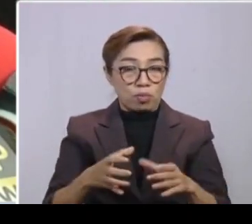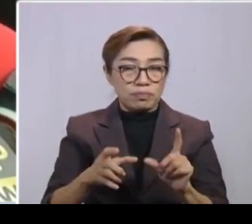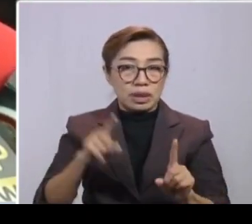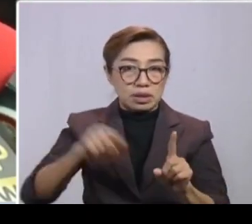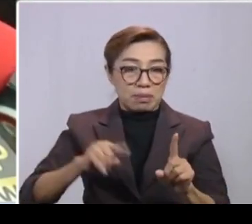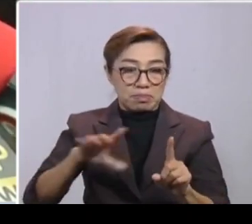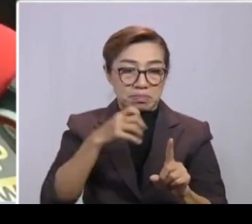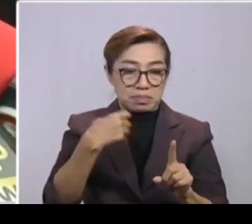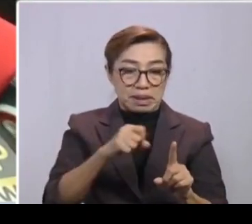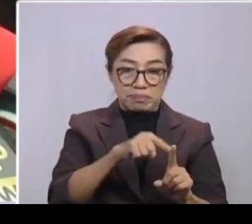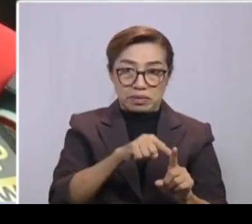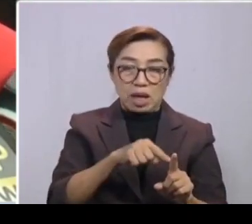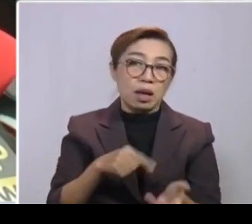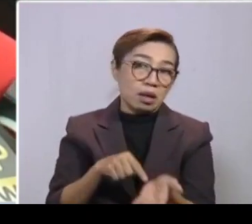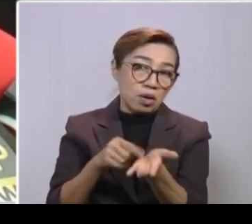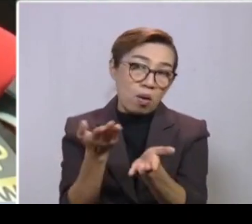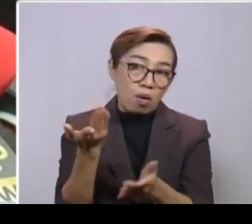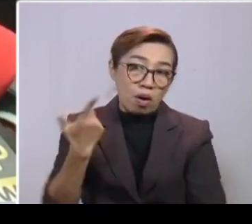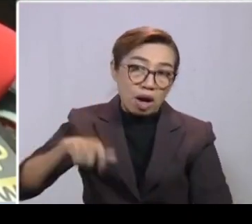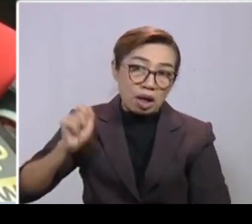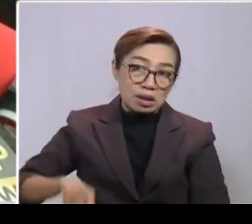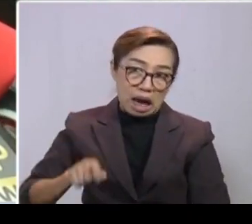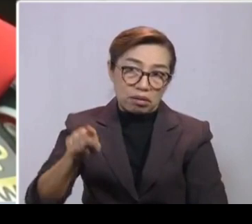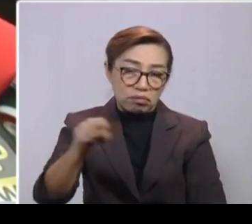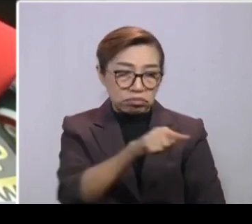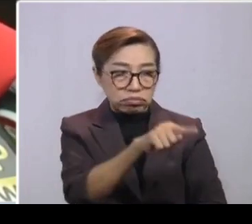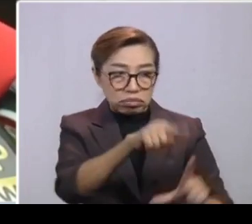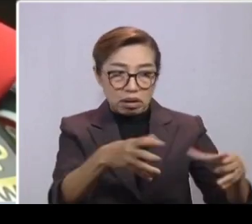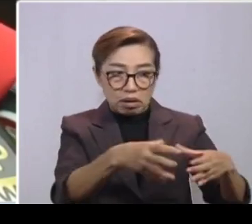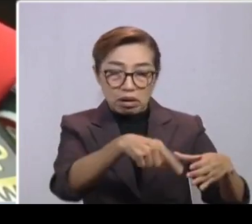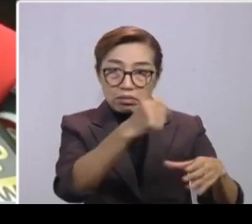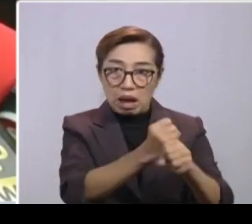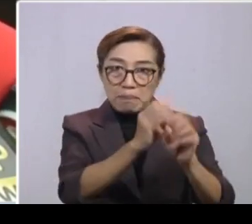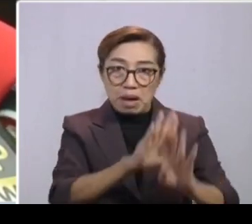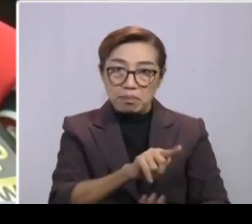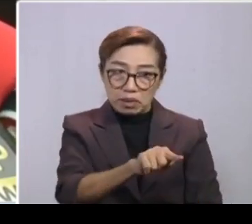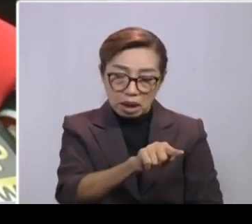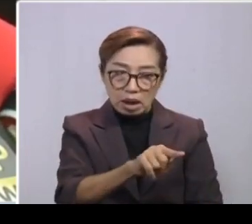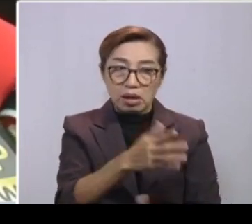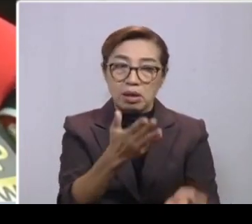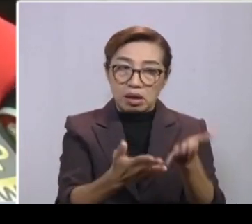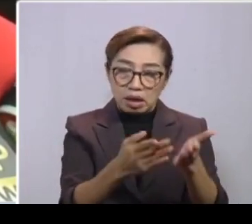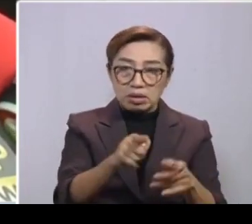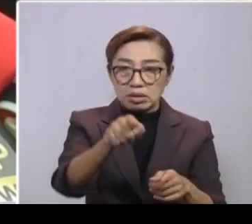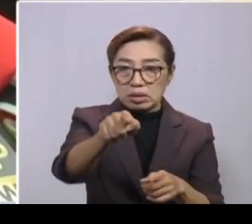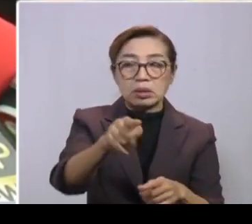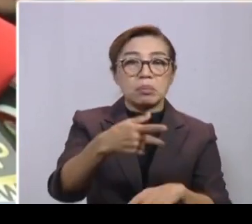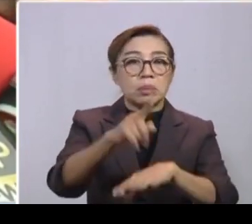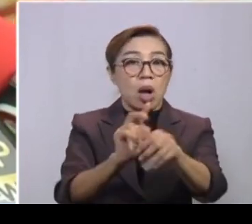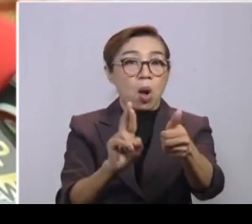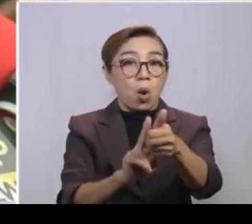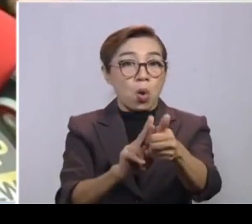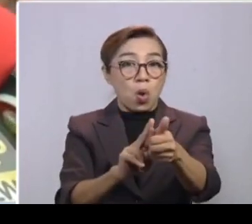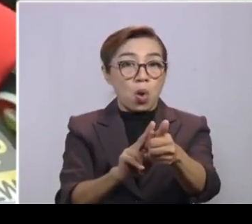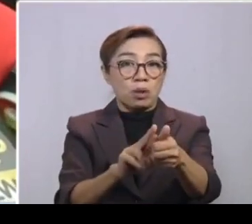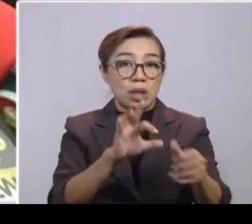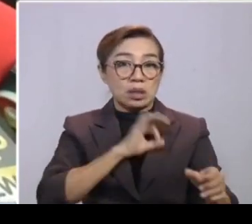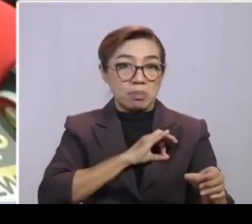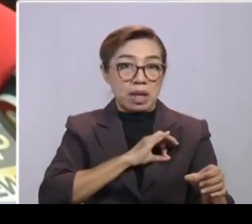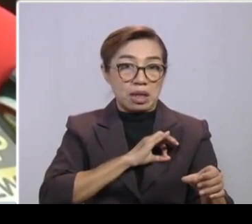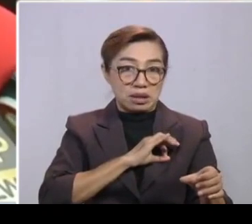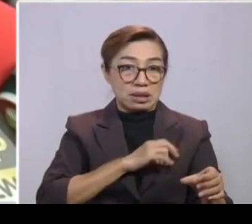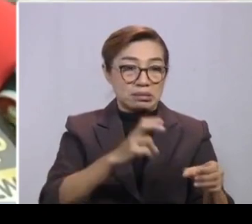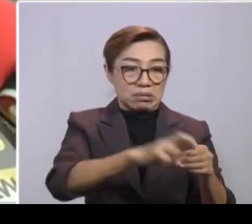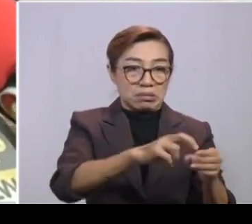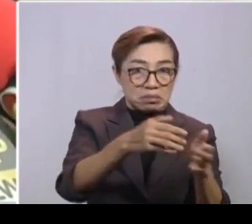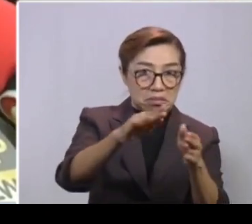รัฐธรรมนูญวินิจฉัยได้ว่าการตัดสินใจของพรรคก้าวไกลในครั้งนี้หรือว่าการขับหมออ๋องออกจากพรรคชอบด้วยกฎ